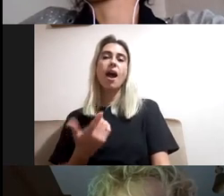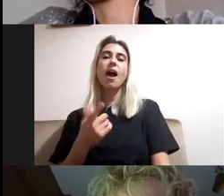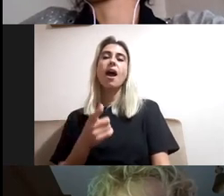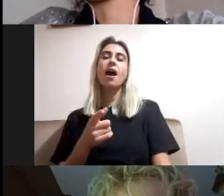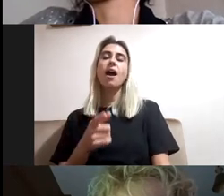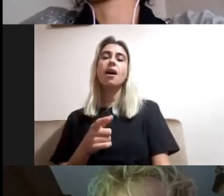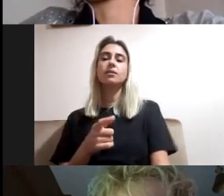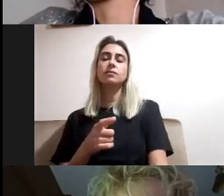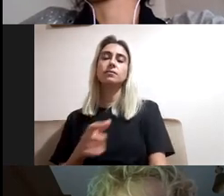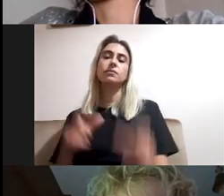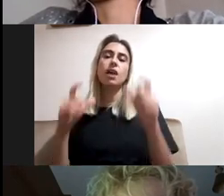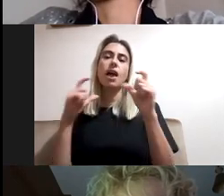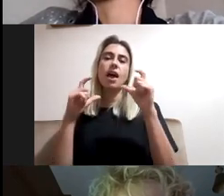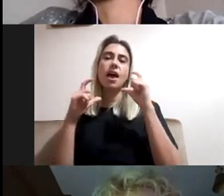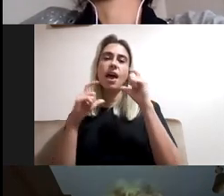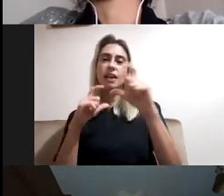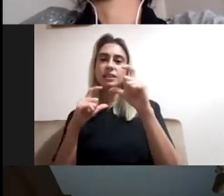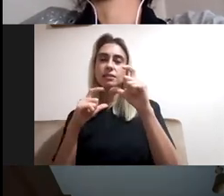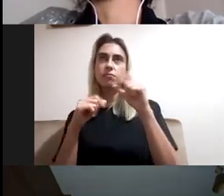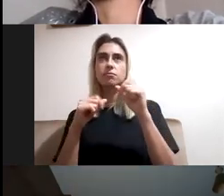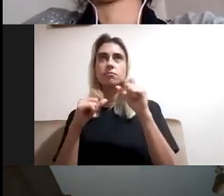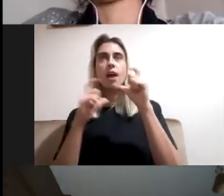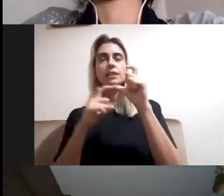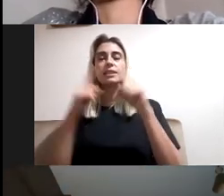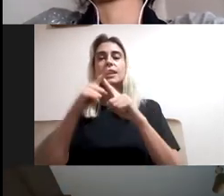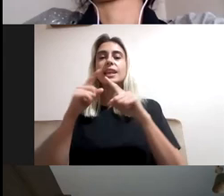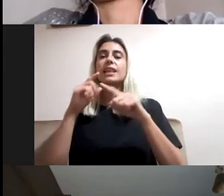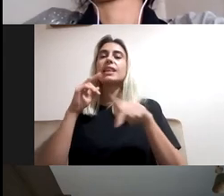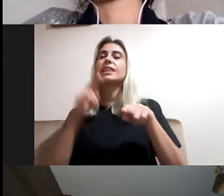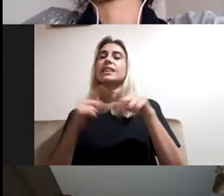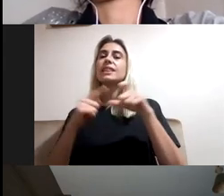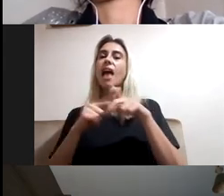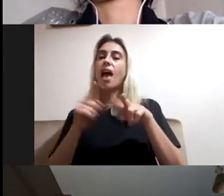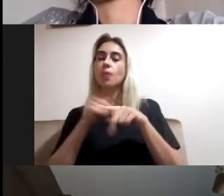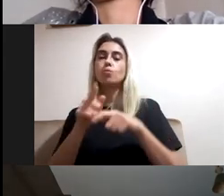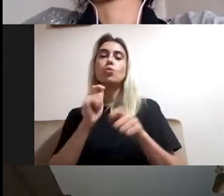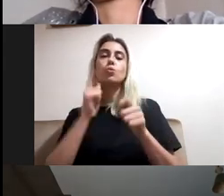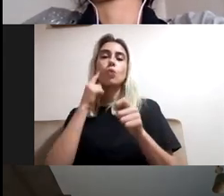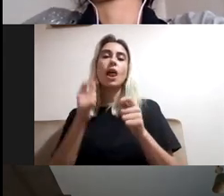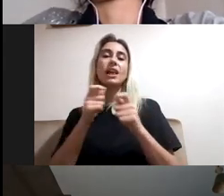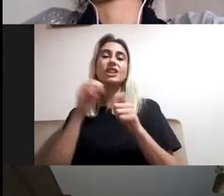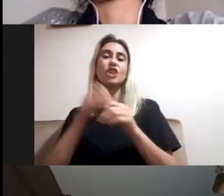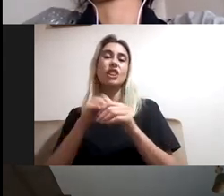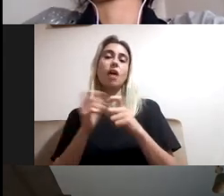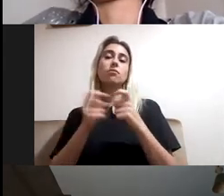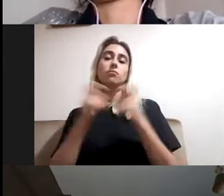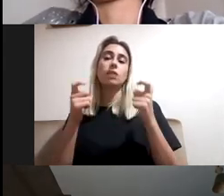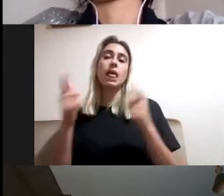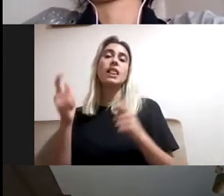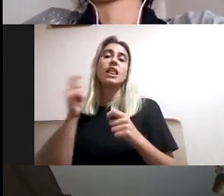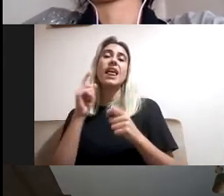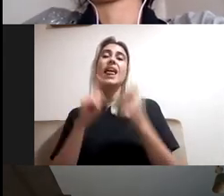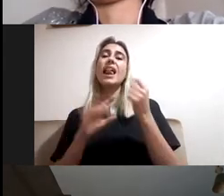bu yazılımların içlerine entegre edilebilecek şekilde bu geliştirmeyi ilgili şirket yapmaya devam